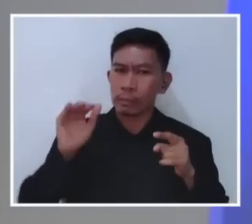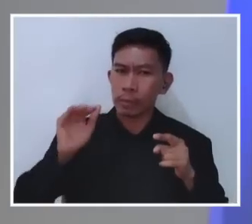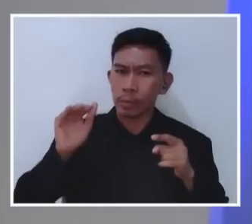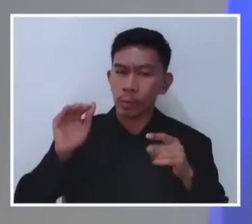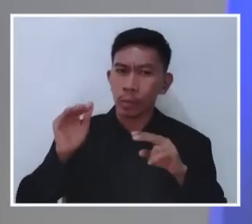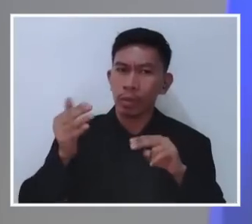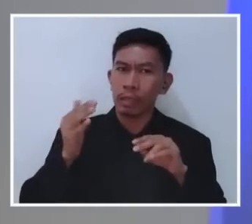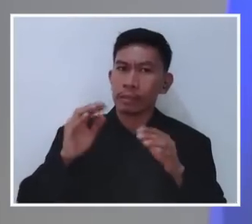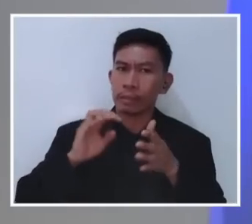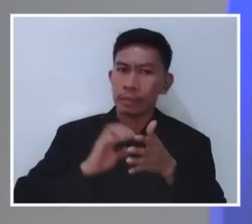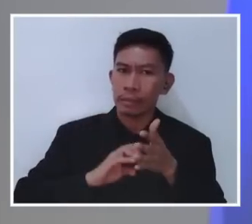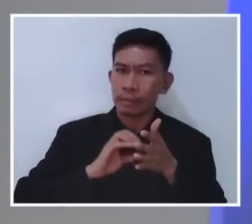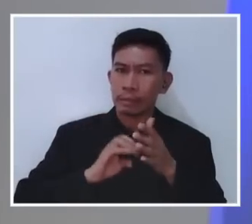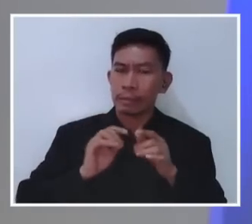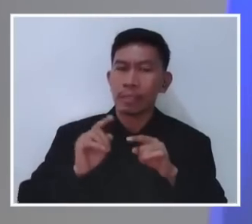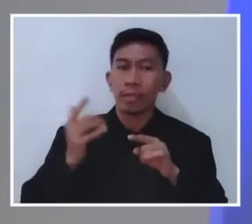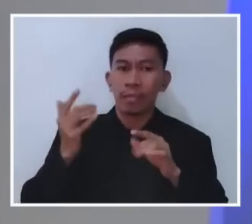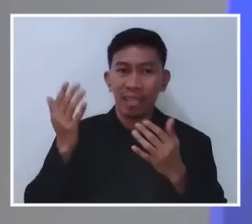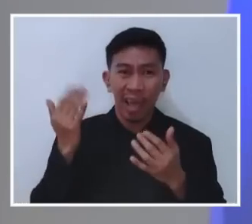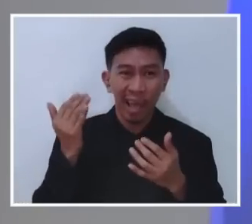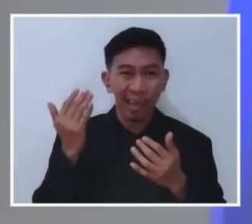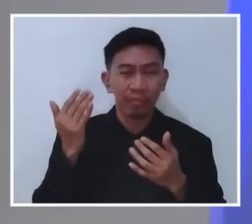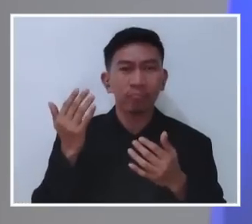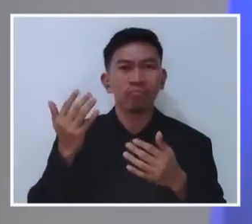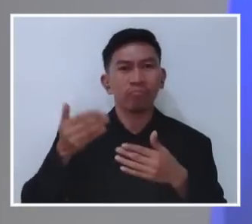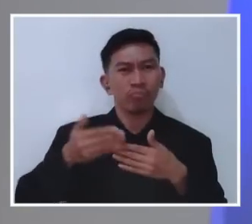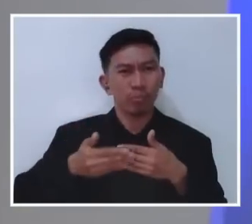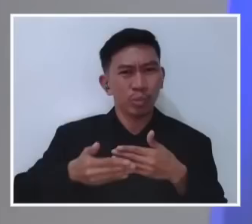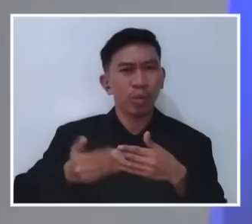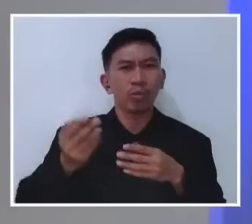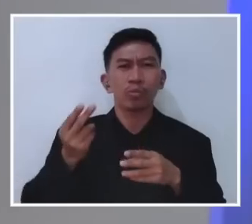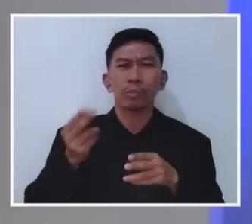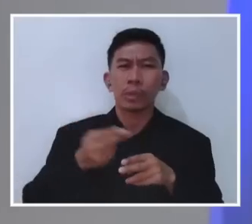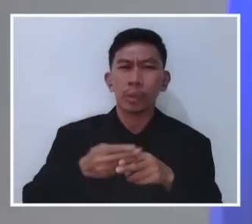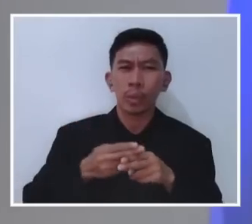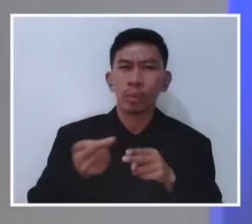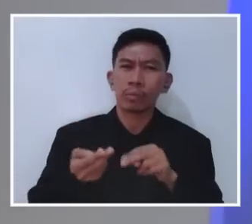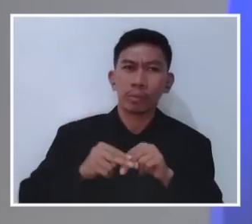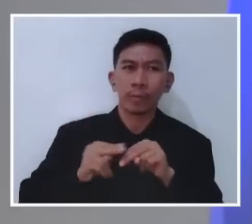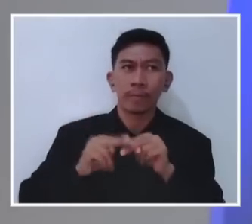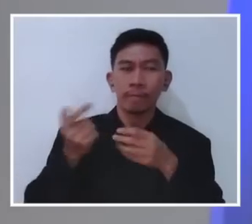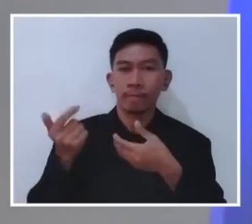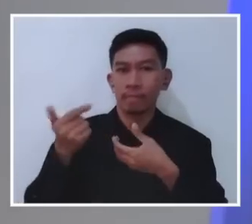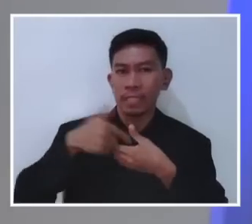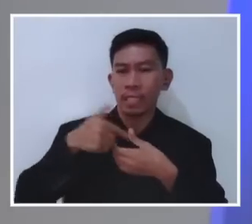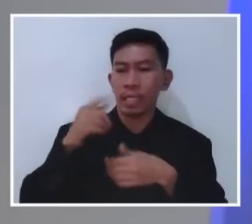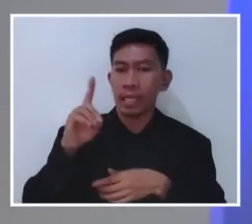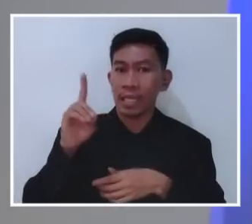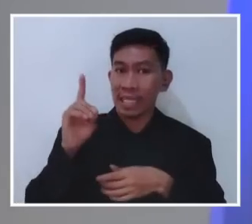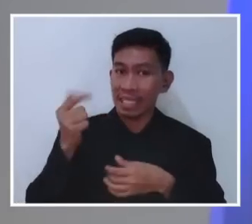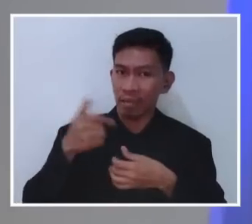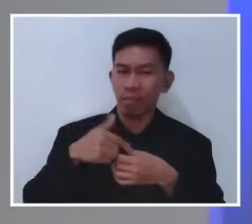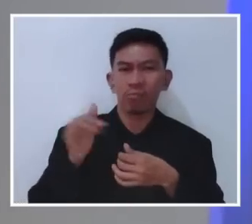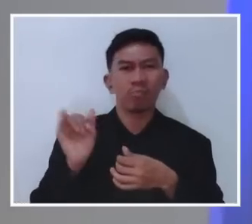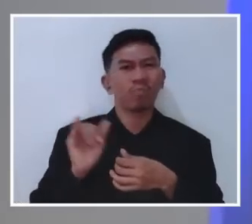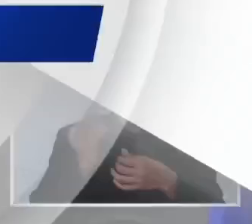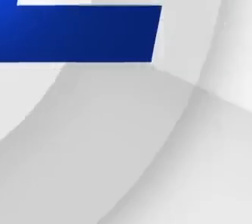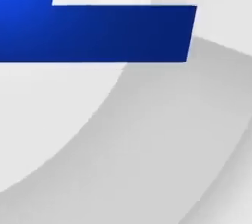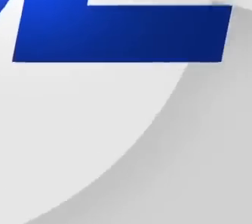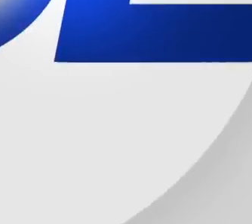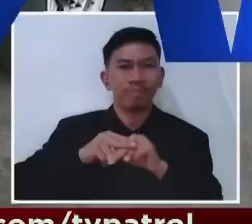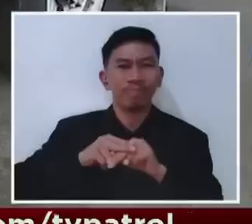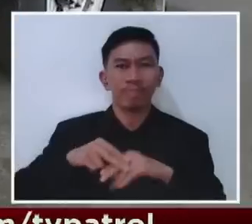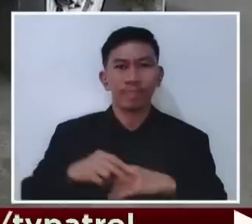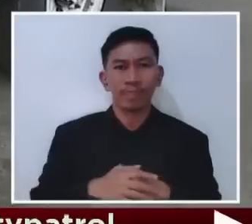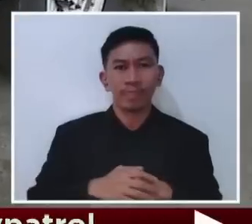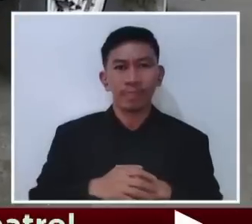ang presyo ng produktong petrolyo, lalo na ang diesel sa susunod na linggo. Nagpapatrol, Alvin El Chico.